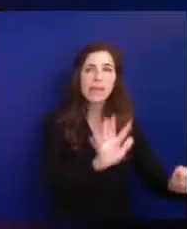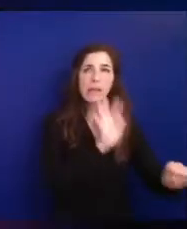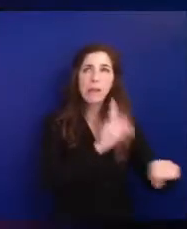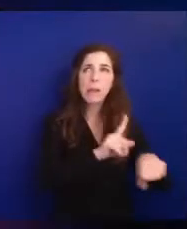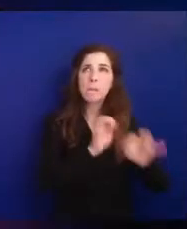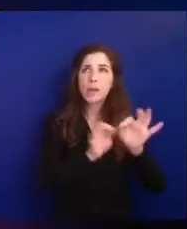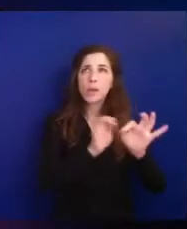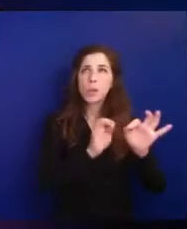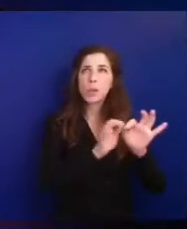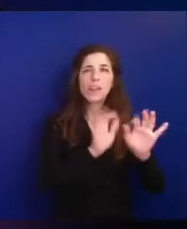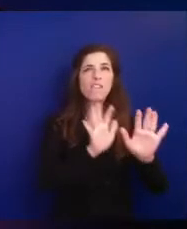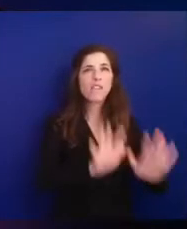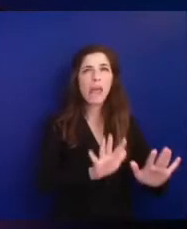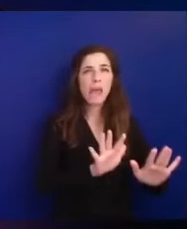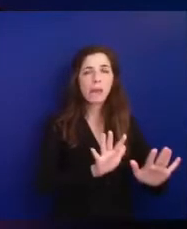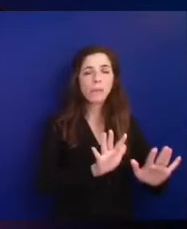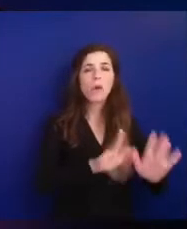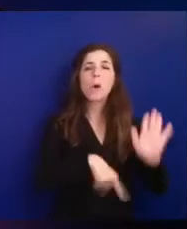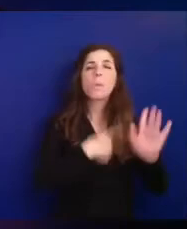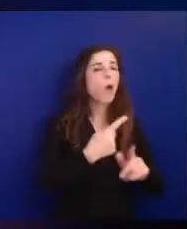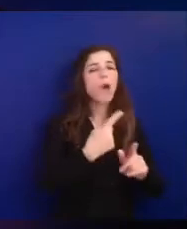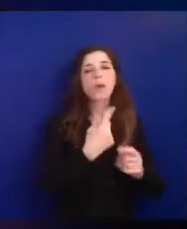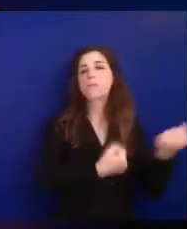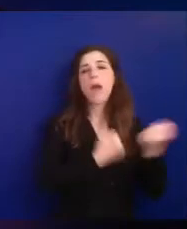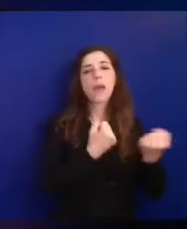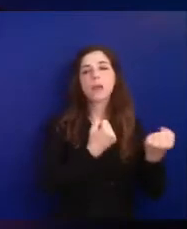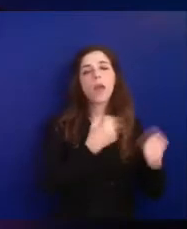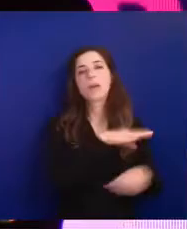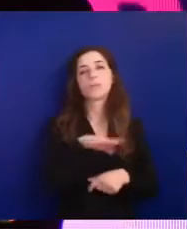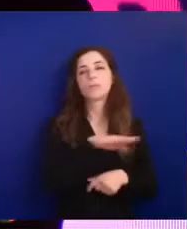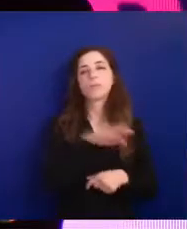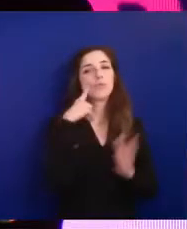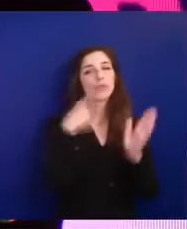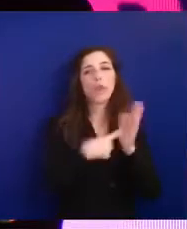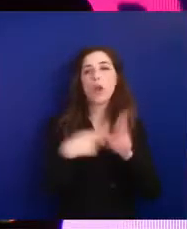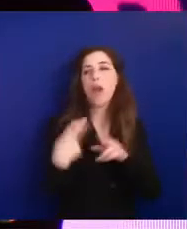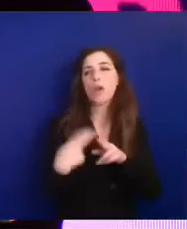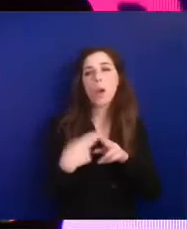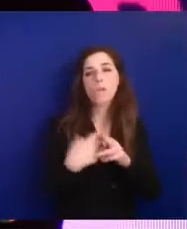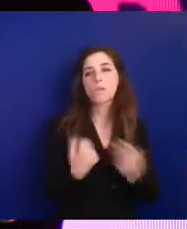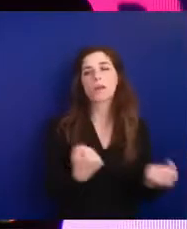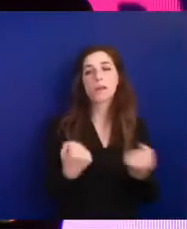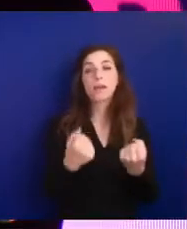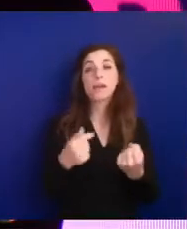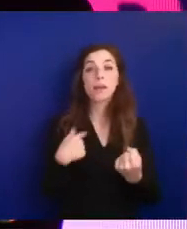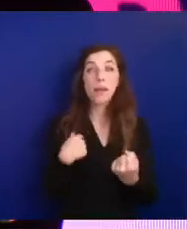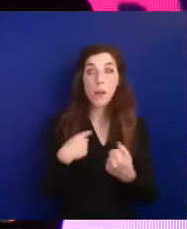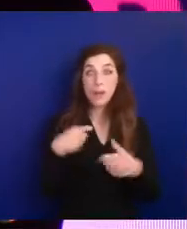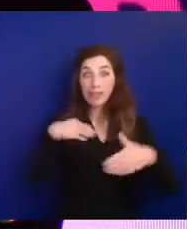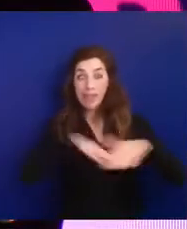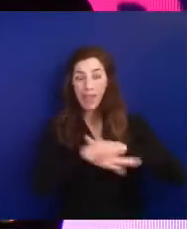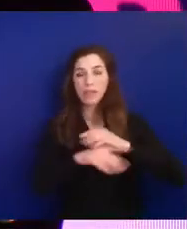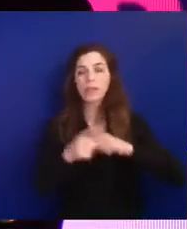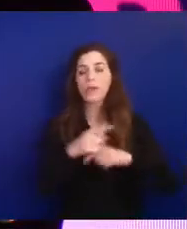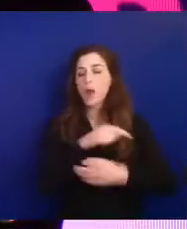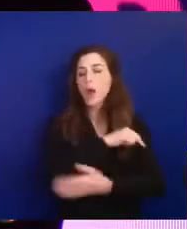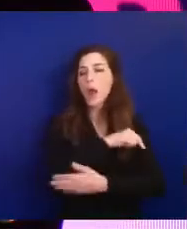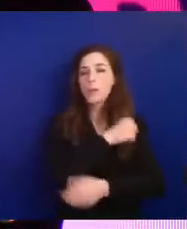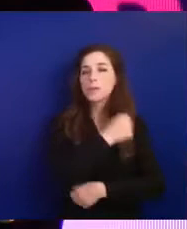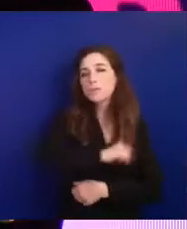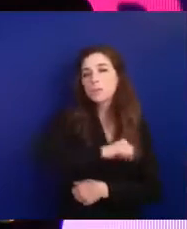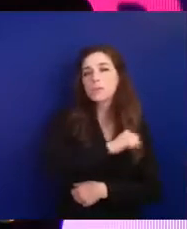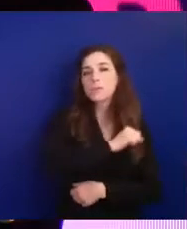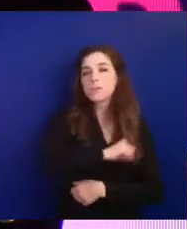roma intanto cerca di scuotere rosaria con il gomito ma non la chiamavo le ho paura